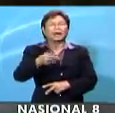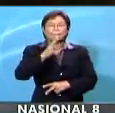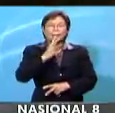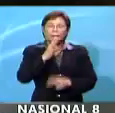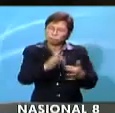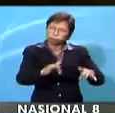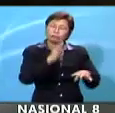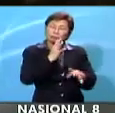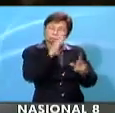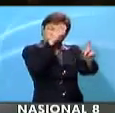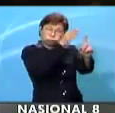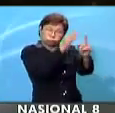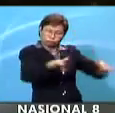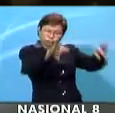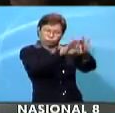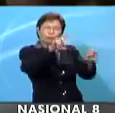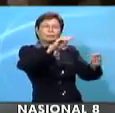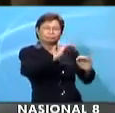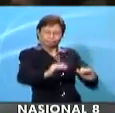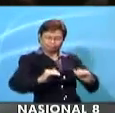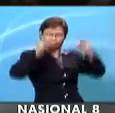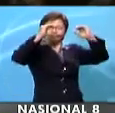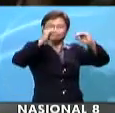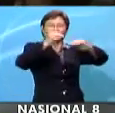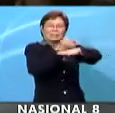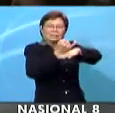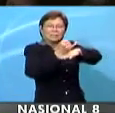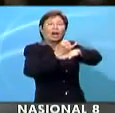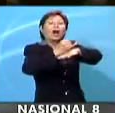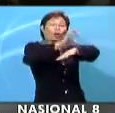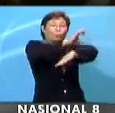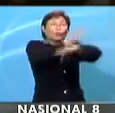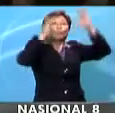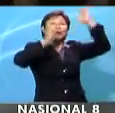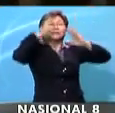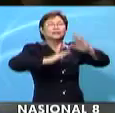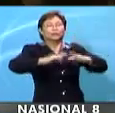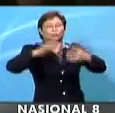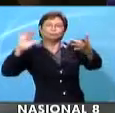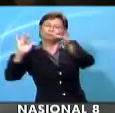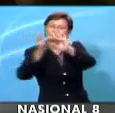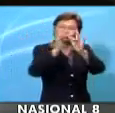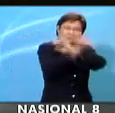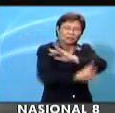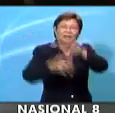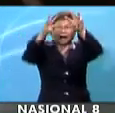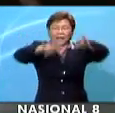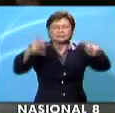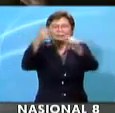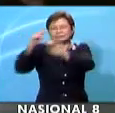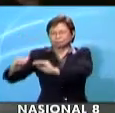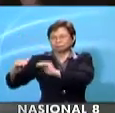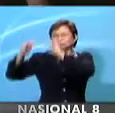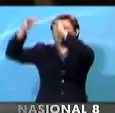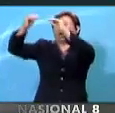menekankan kepentingan anjakan paradigma industri digital negara untuk meningkatkan jalinan perniagaan antara negara ASEAN ke tahap